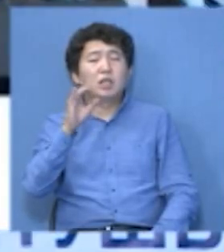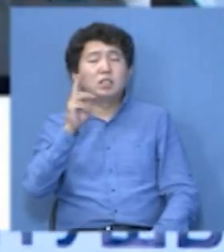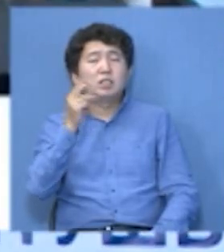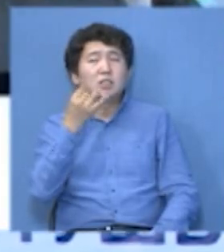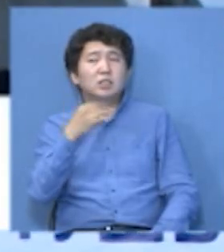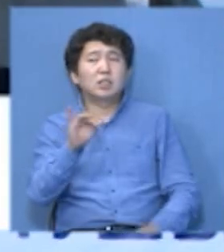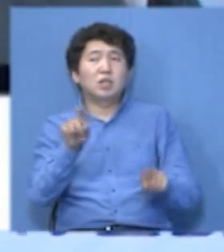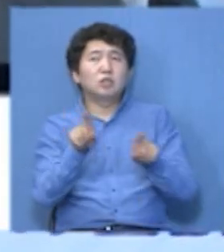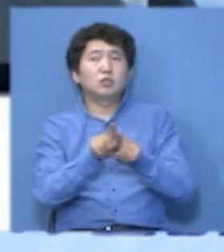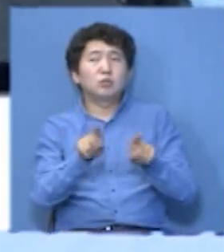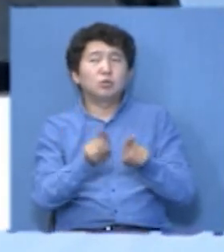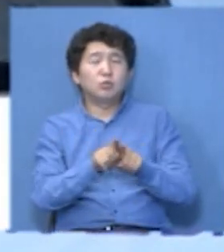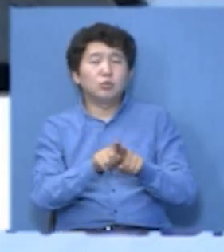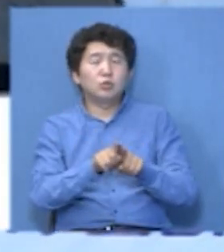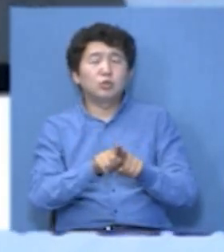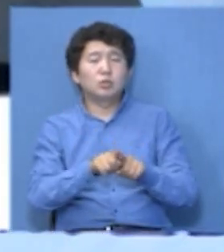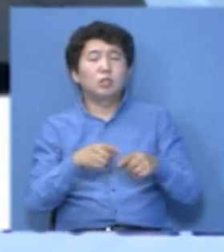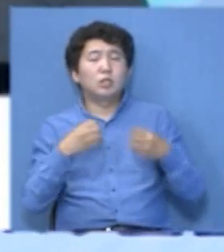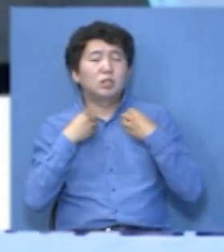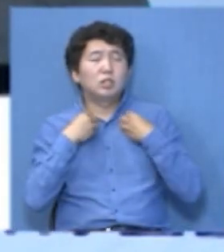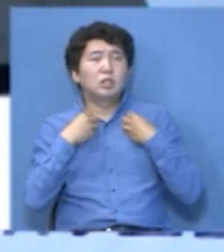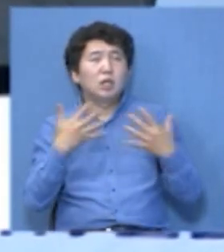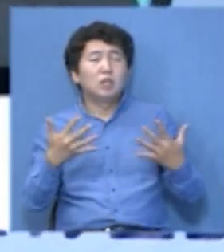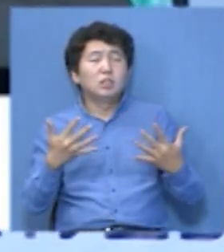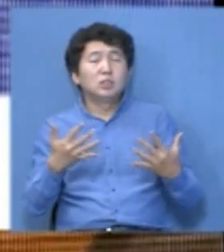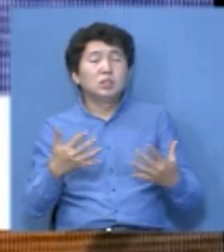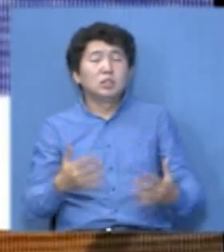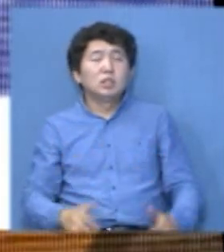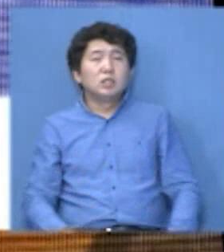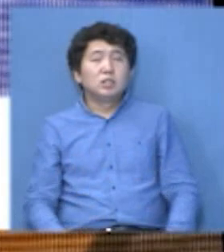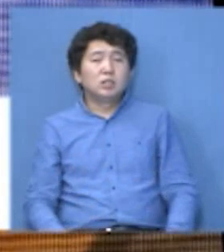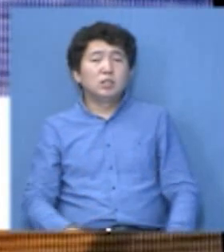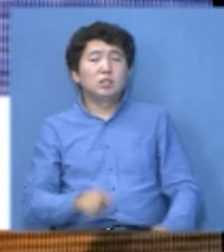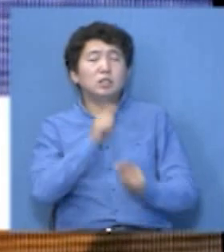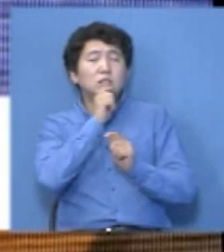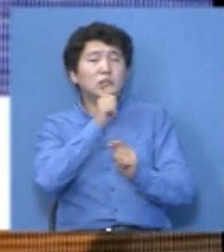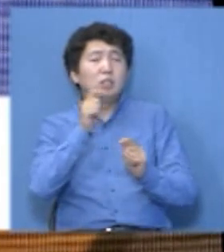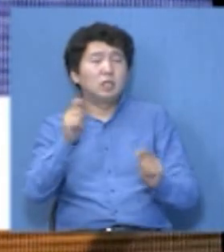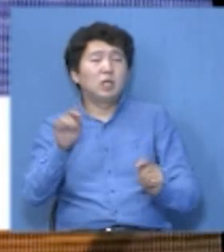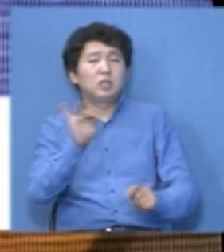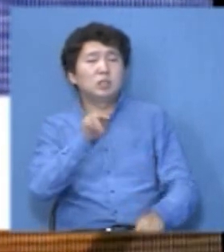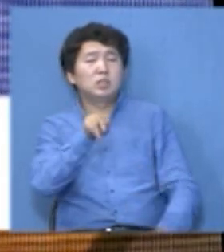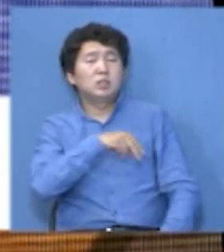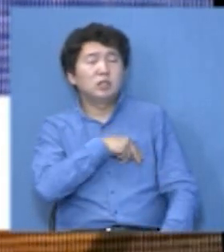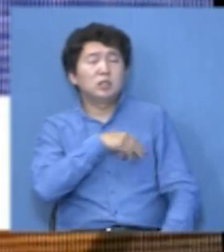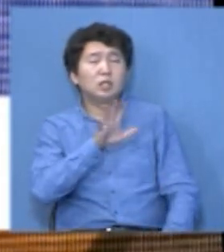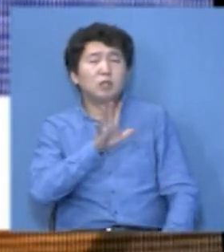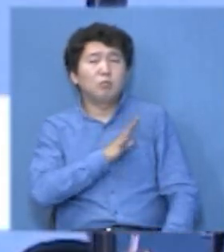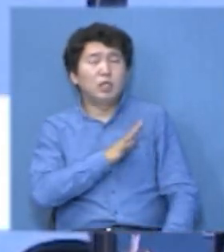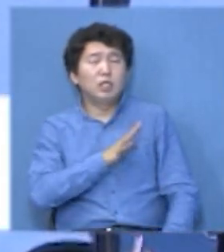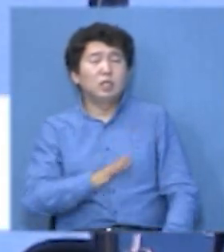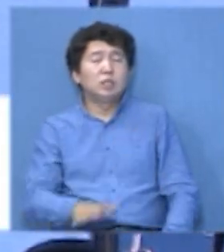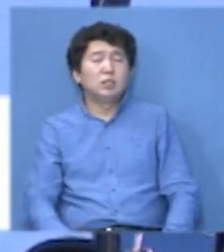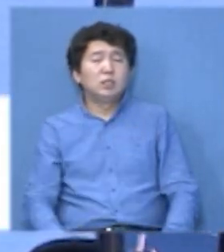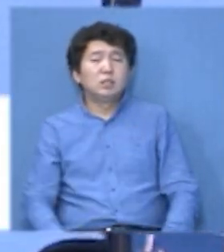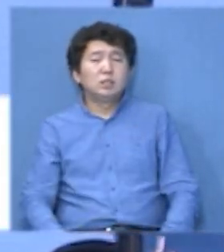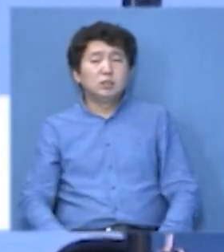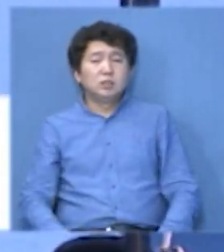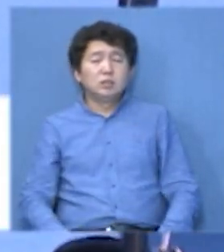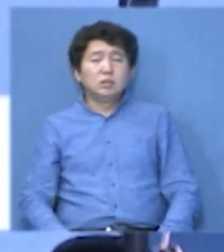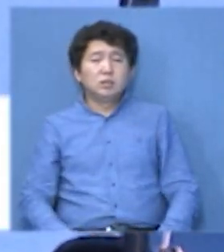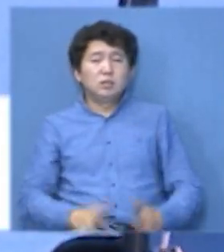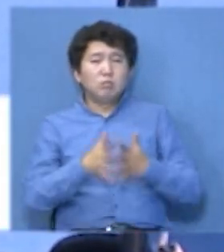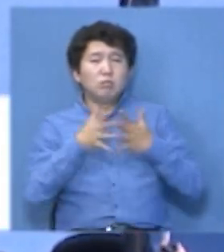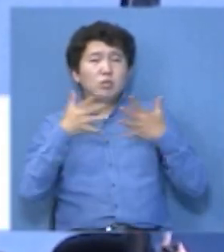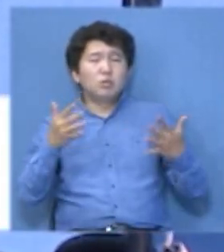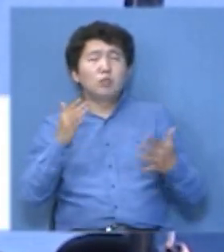Лучшие работники горной промышленности получили почетные грамоты и награды. В этот день также чествуют ветеранов отрасли, которые внесли особый вклад